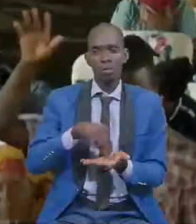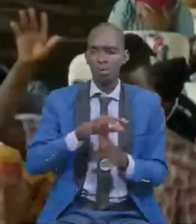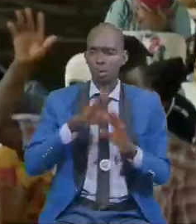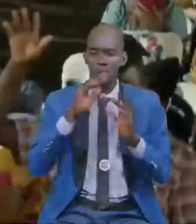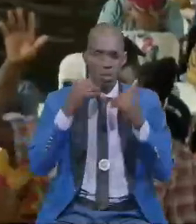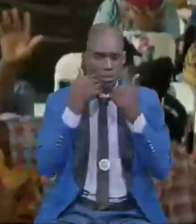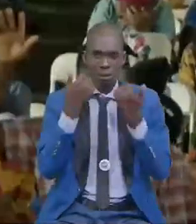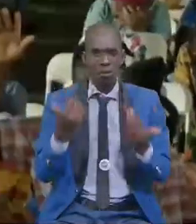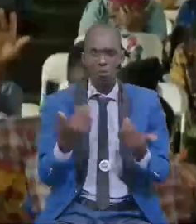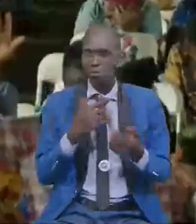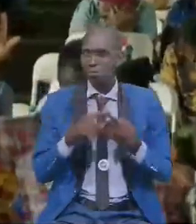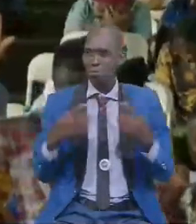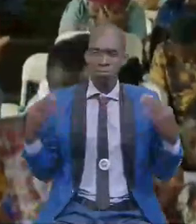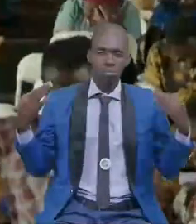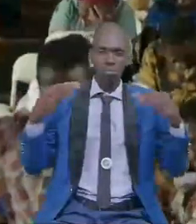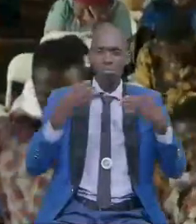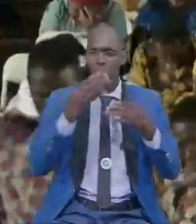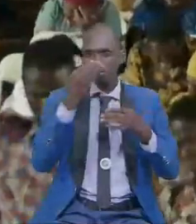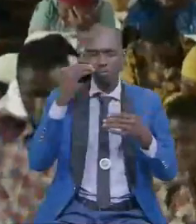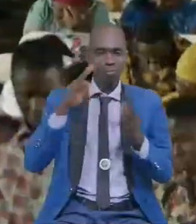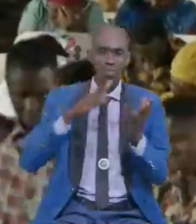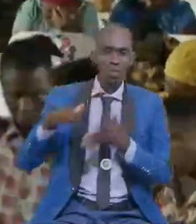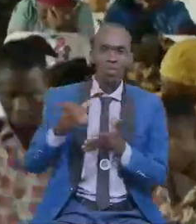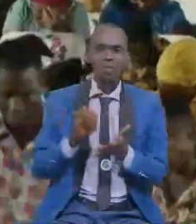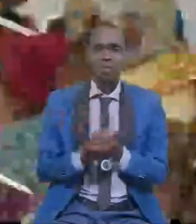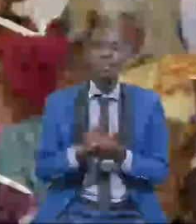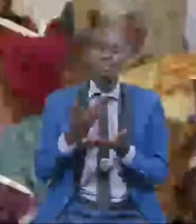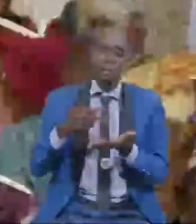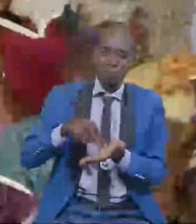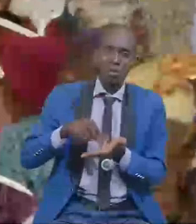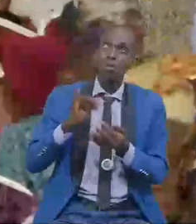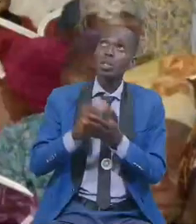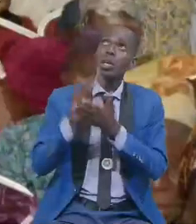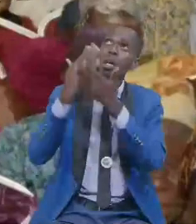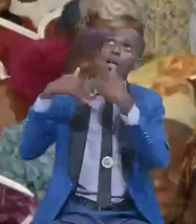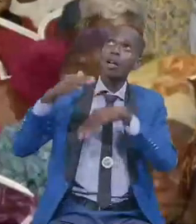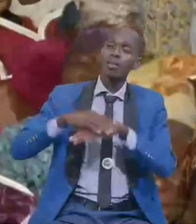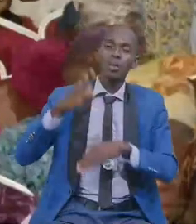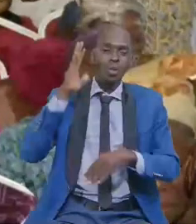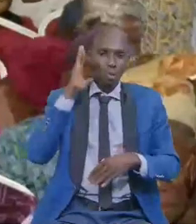Où es-tu? Le ciel veut te reconnaître, mets-toi debout.